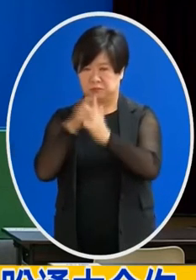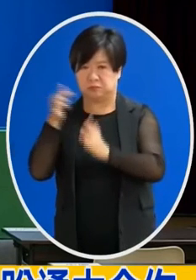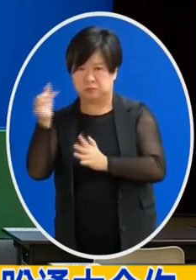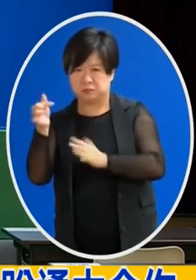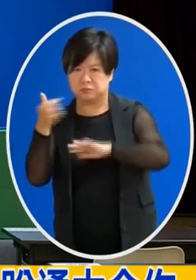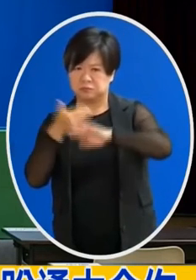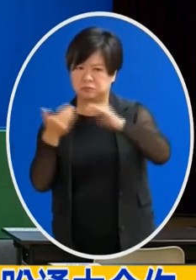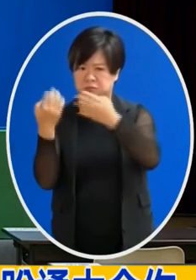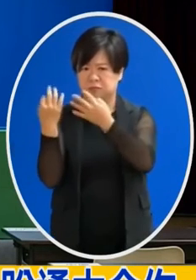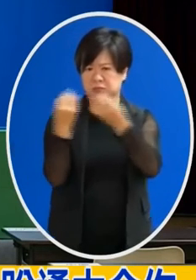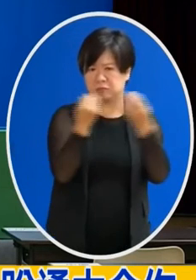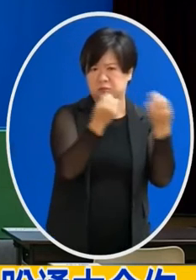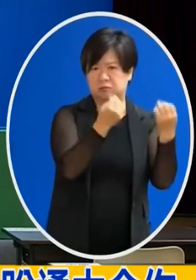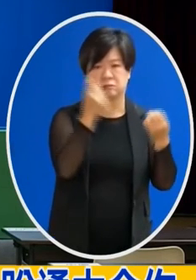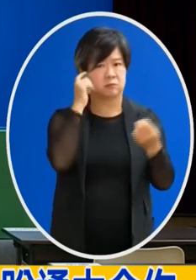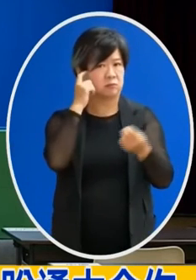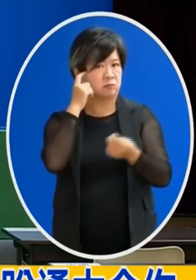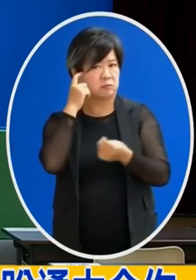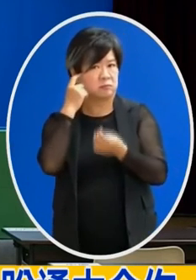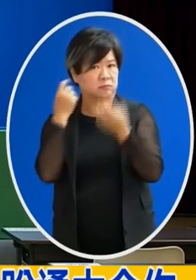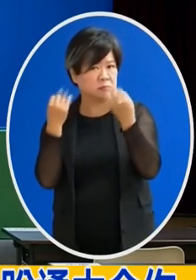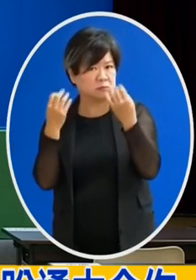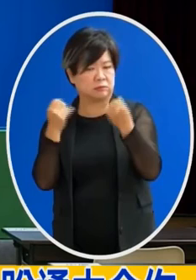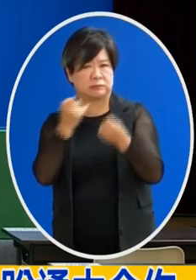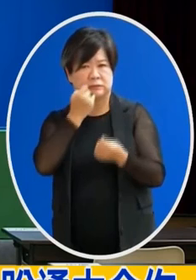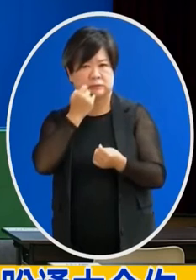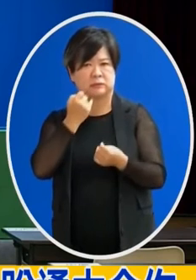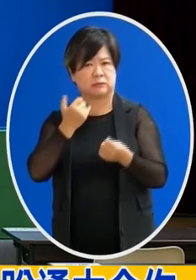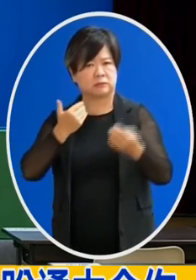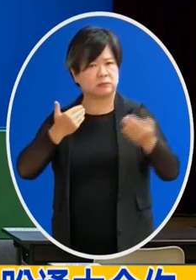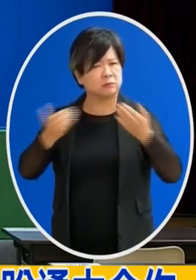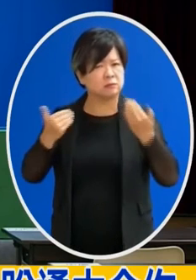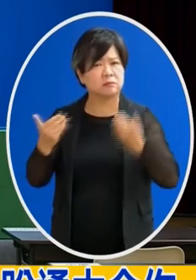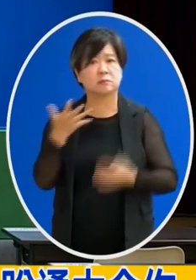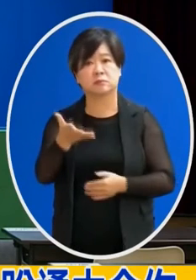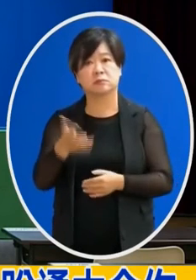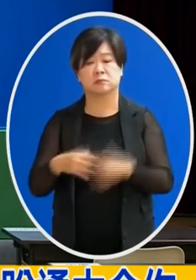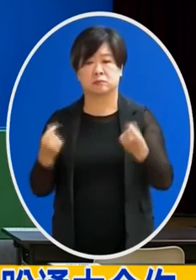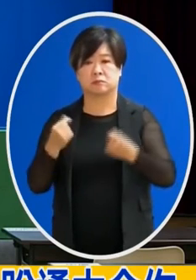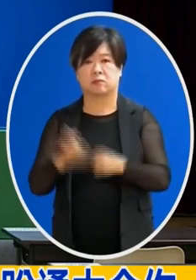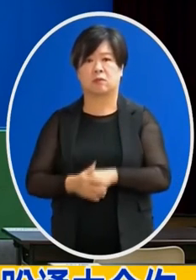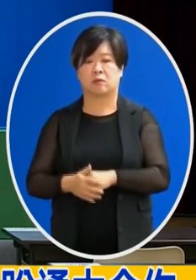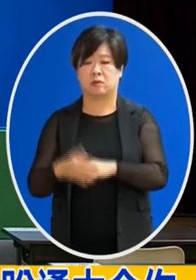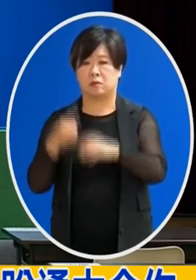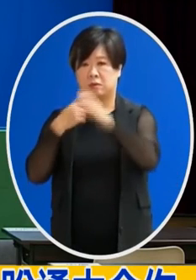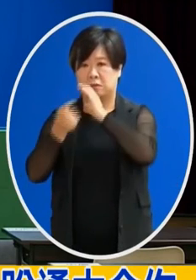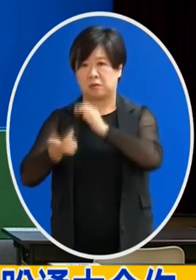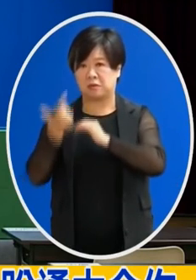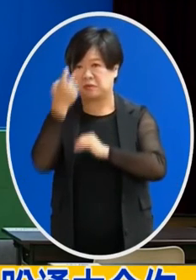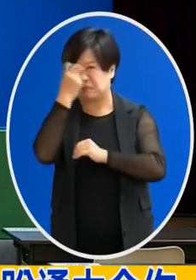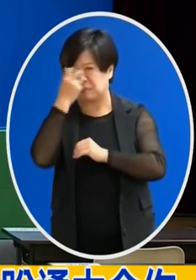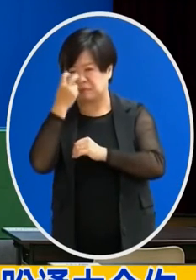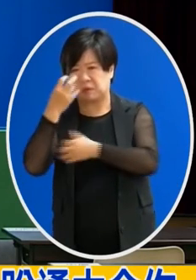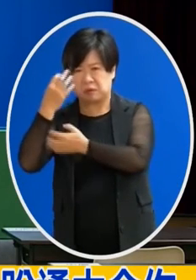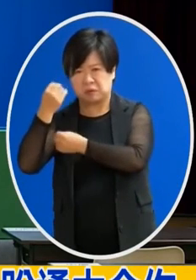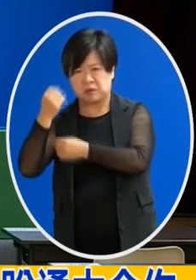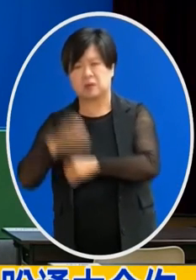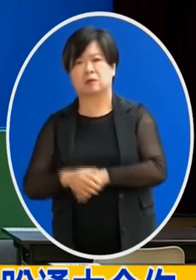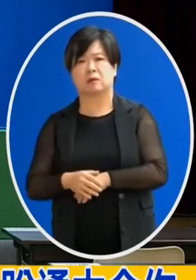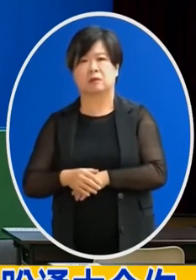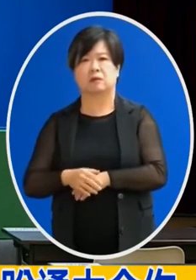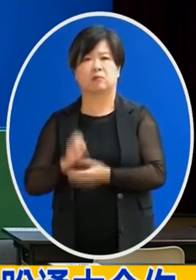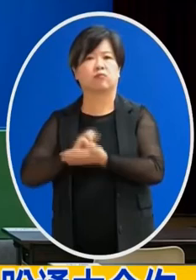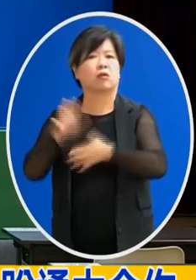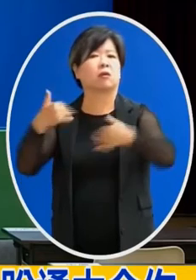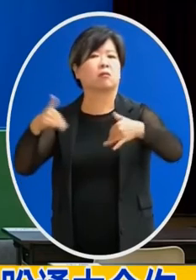数字，有没有考虑在数字上能够更明确？包含比如说快筛的数字啦，还有就是说到底有多少还没有通